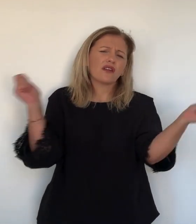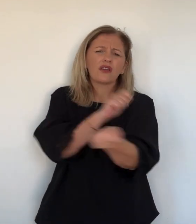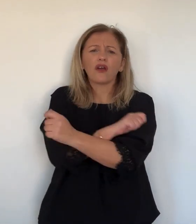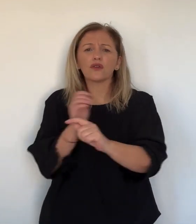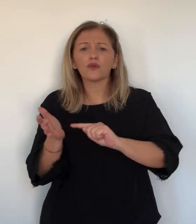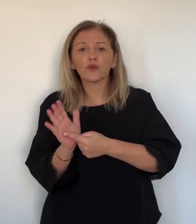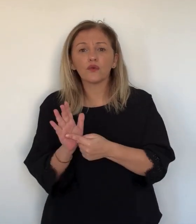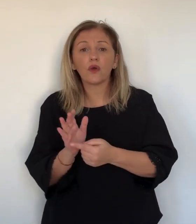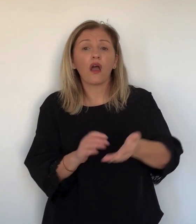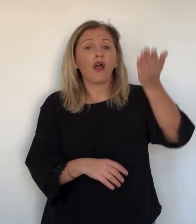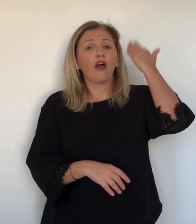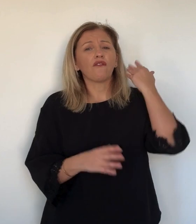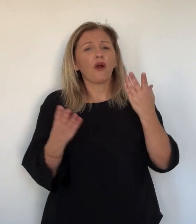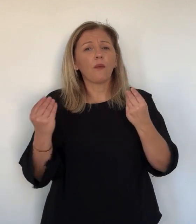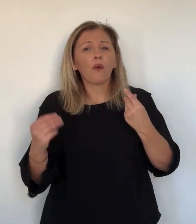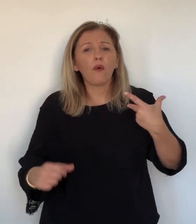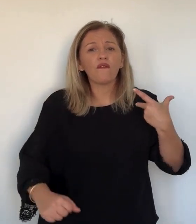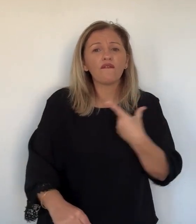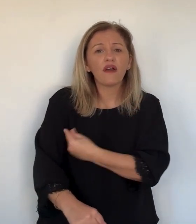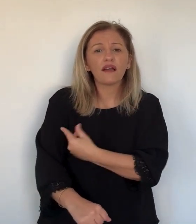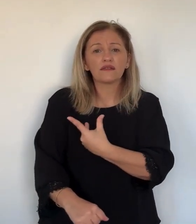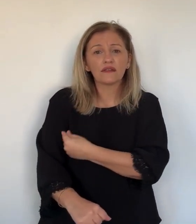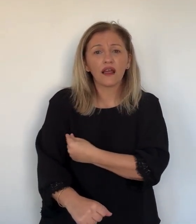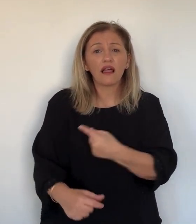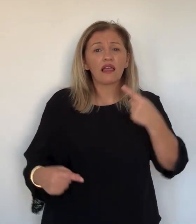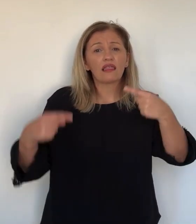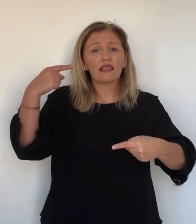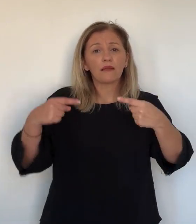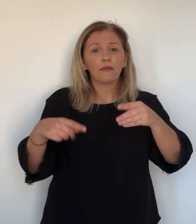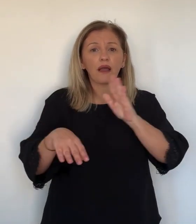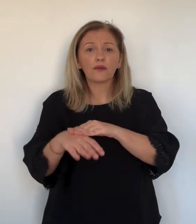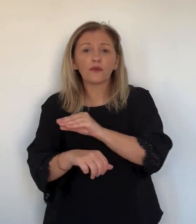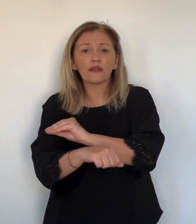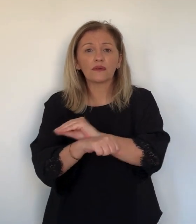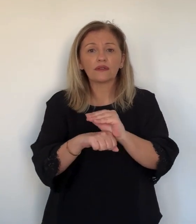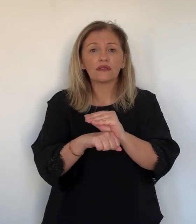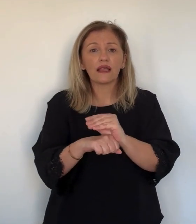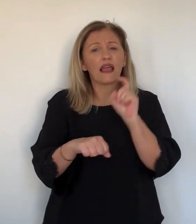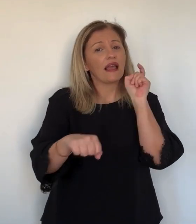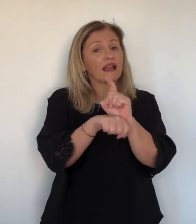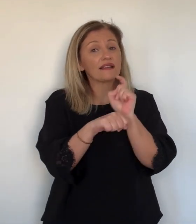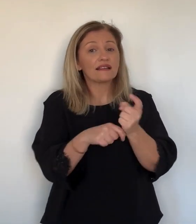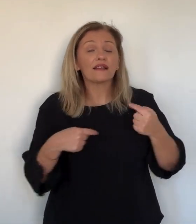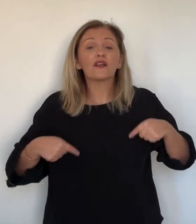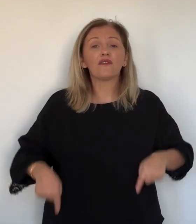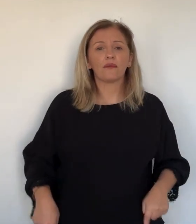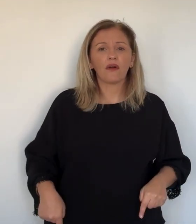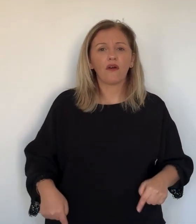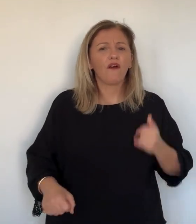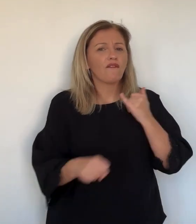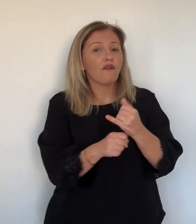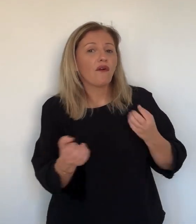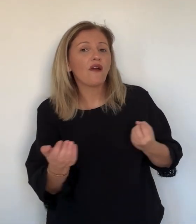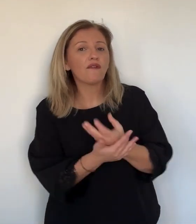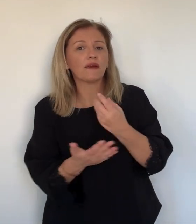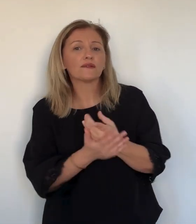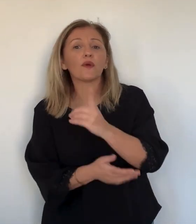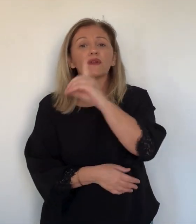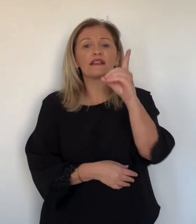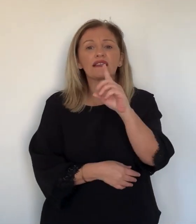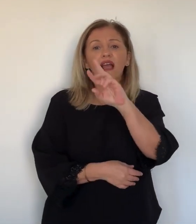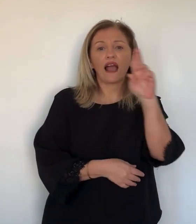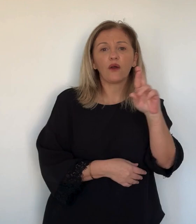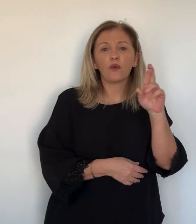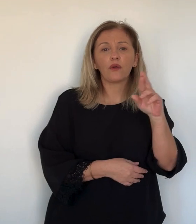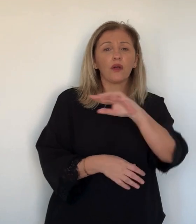Vaccination à tour de bras, controverse sur les vaccins, sur la politique gouvernementale, désinformation de Didier Raoult, interdit d'exercice depuis et de